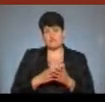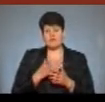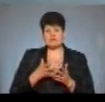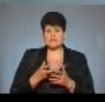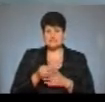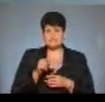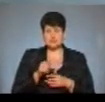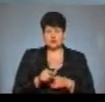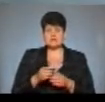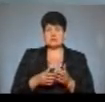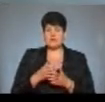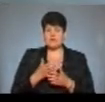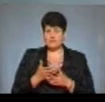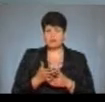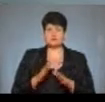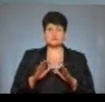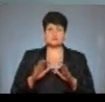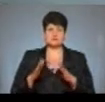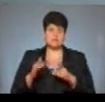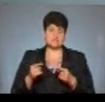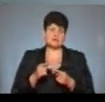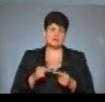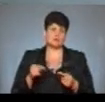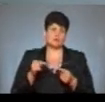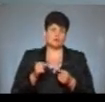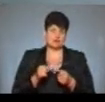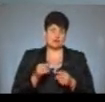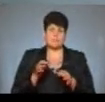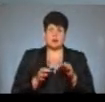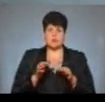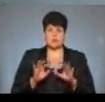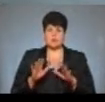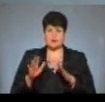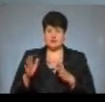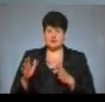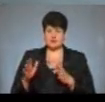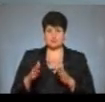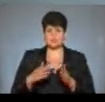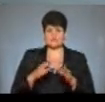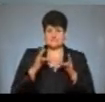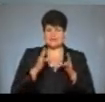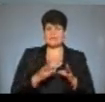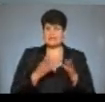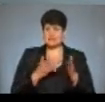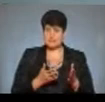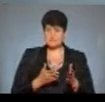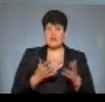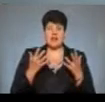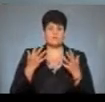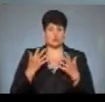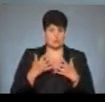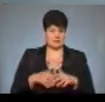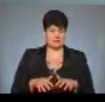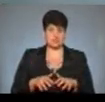Тоді аграрії страхували, ставалося відповідне природне явище, будемо стихійне, і